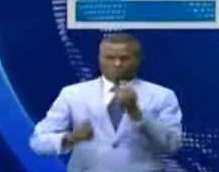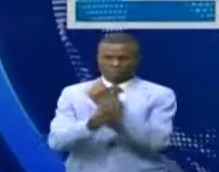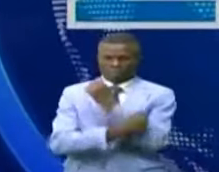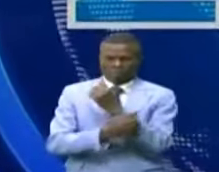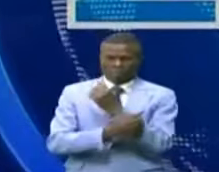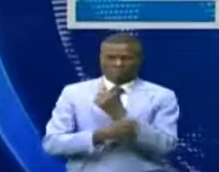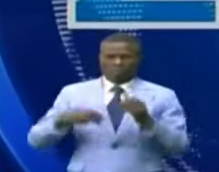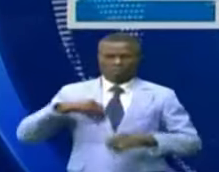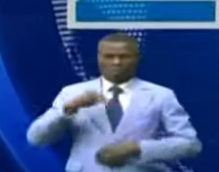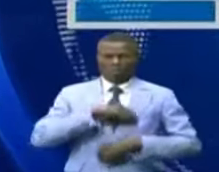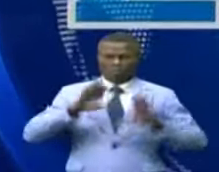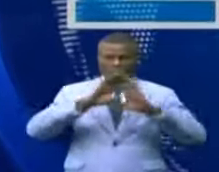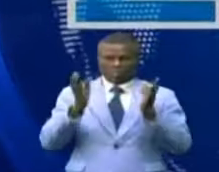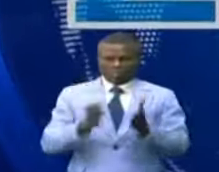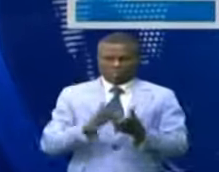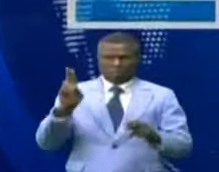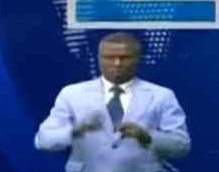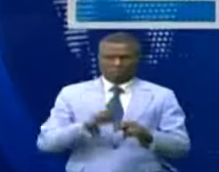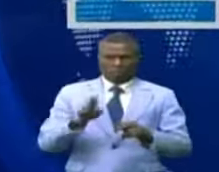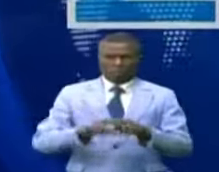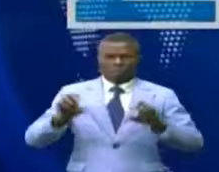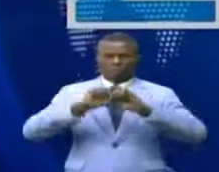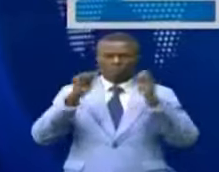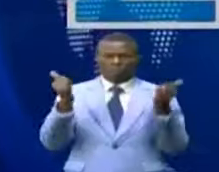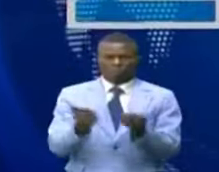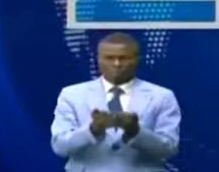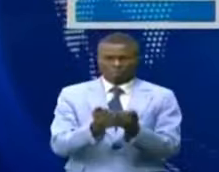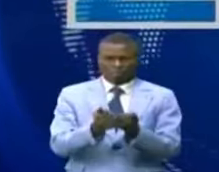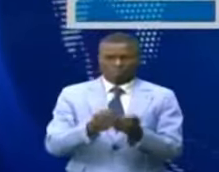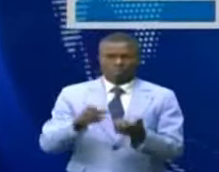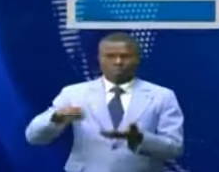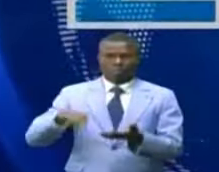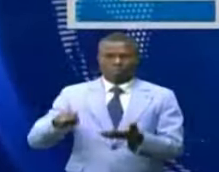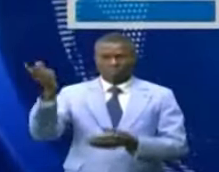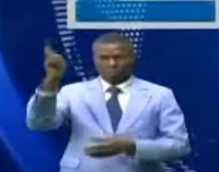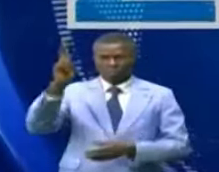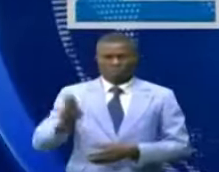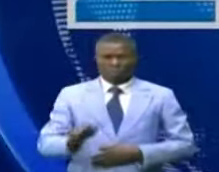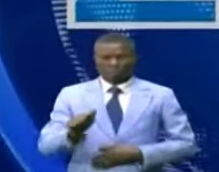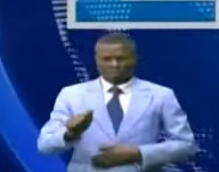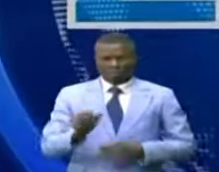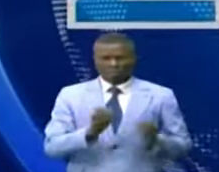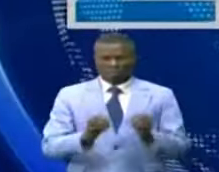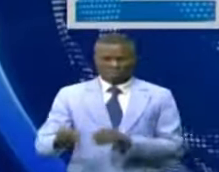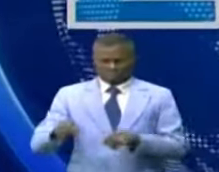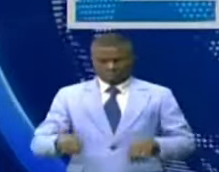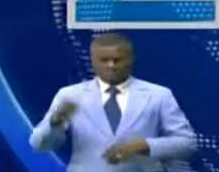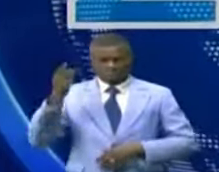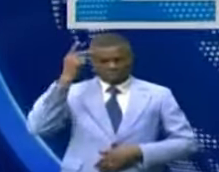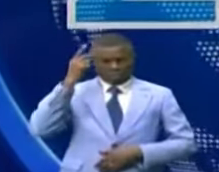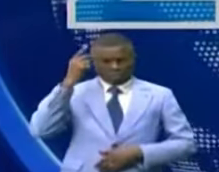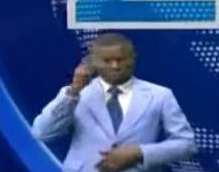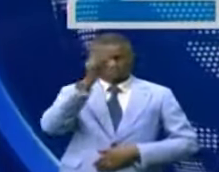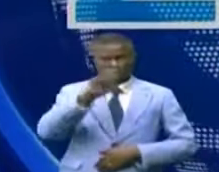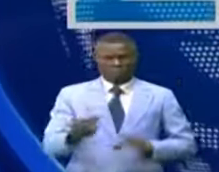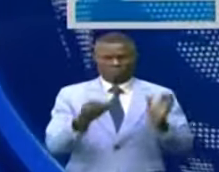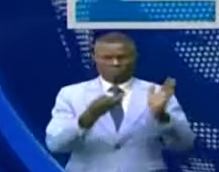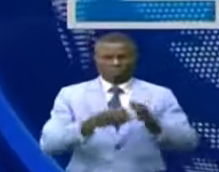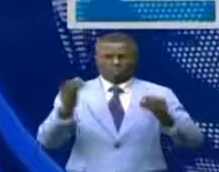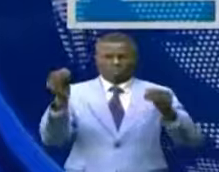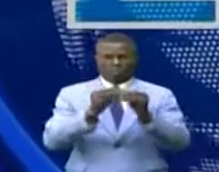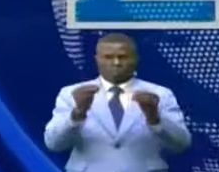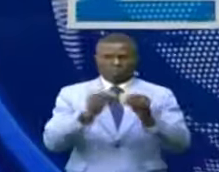pays membres du comité exécutif de l'Association des régulateurs de l'Afrique australe ont tenu à Kinshasa la 37e